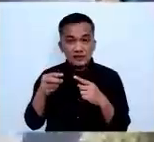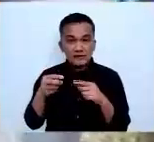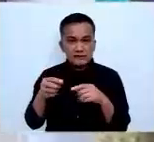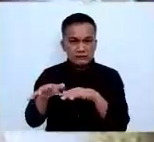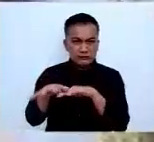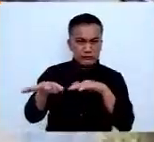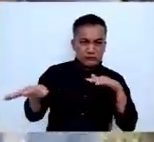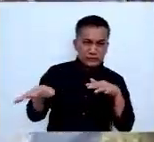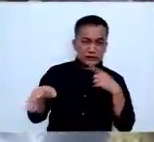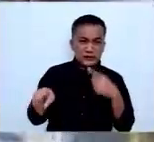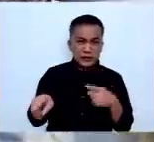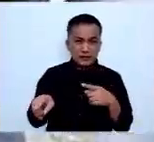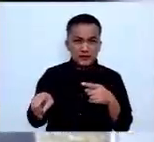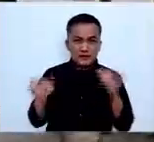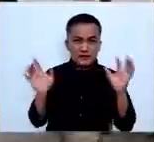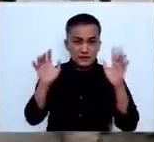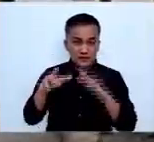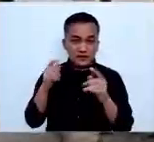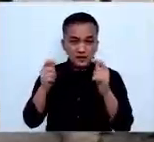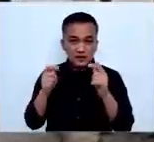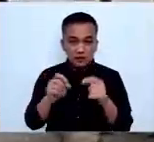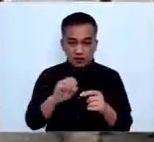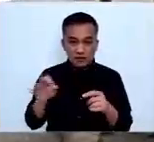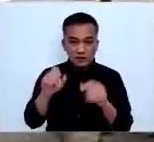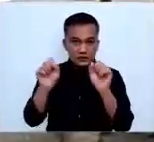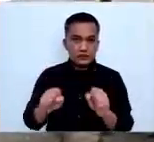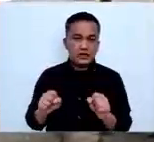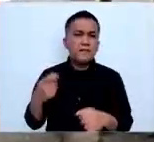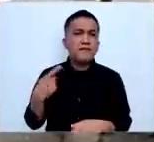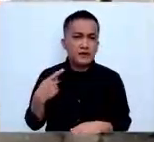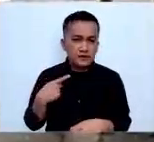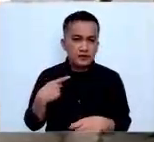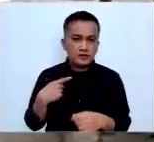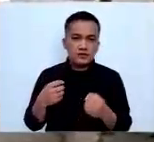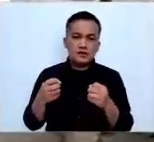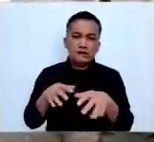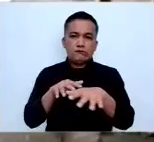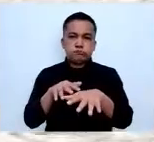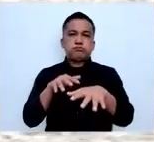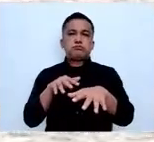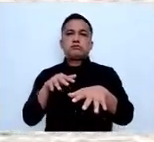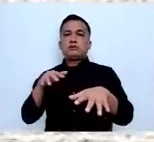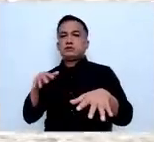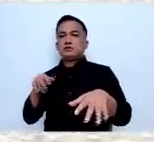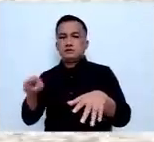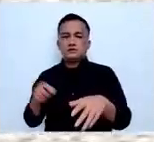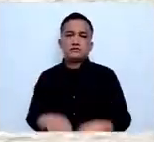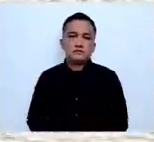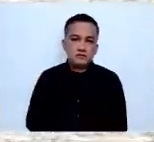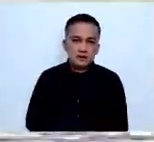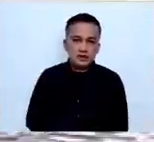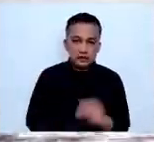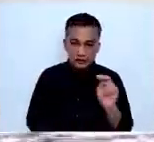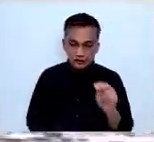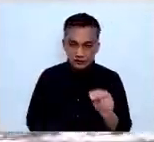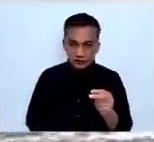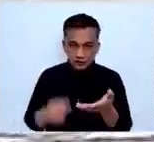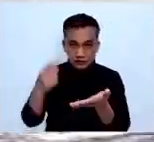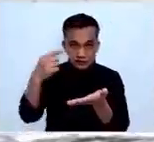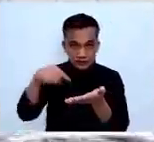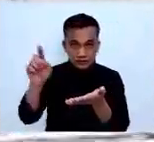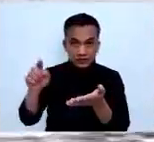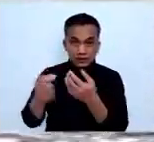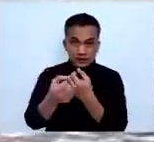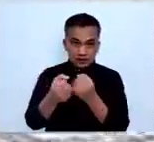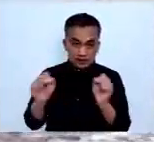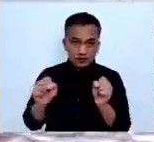turista. Ngayon nga lang na off-season pa, nakakaranas na ng habigat na traffic sa lungsod. Kailangan din nilang tiyakin ang kaligtasan